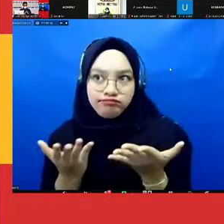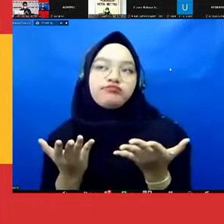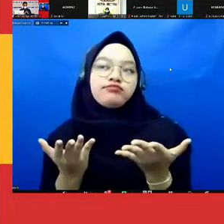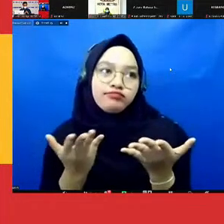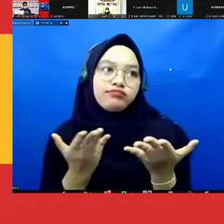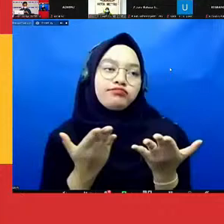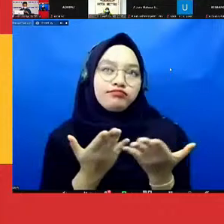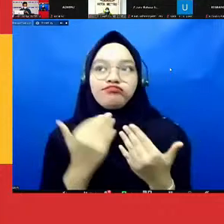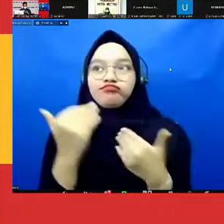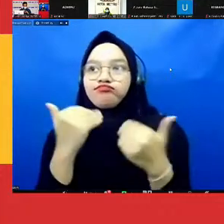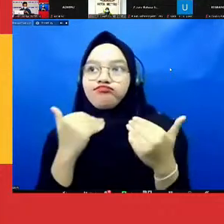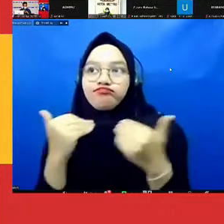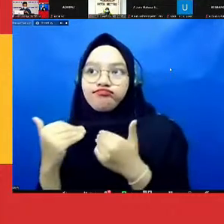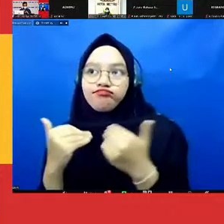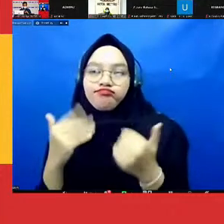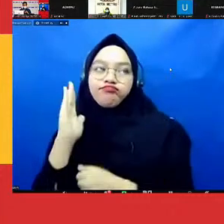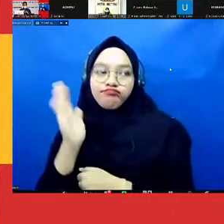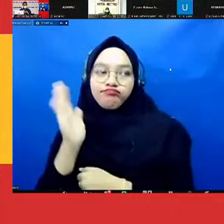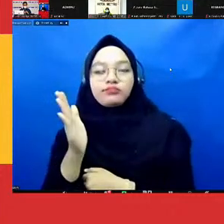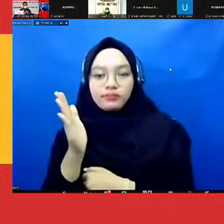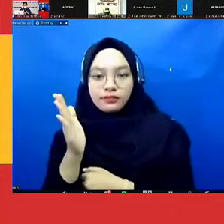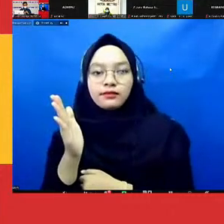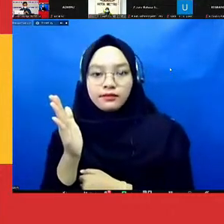menyempatkan diri untuk hadir.